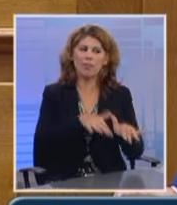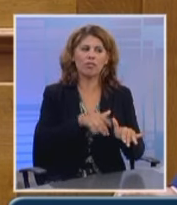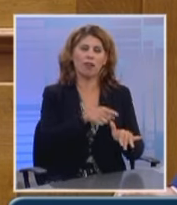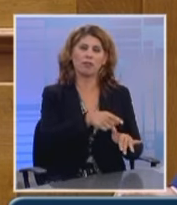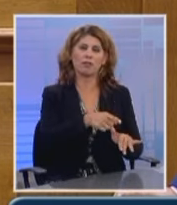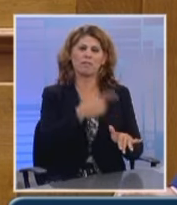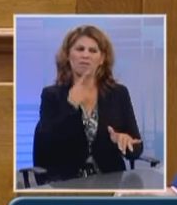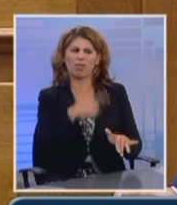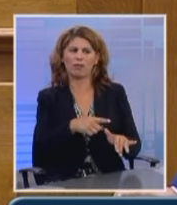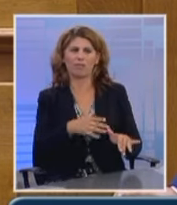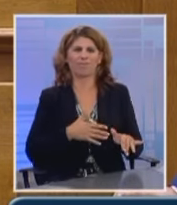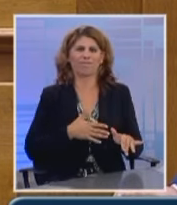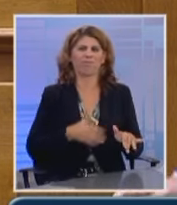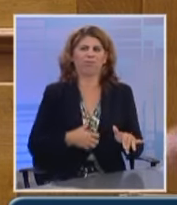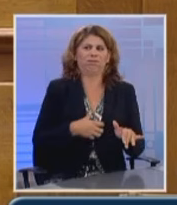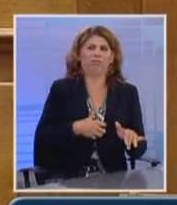και προσβλητική.